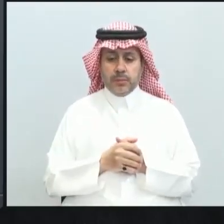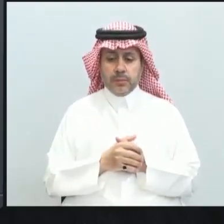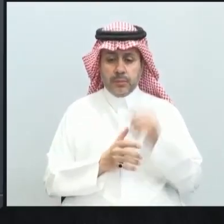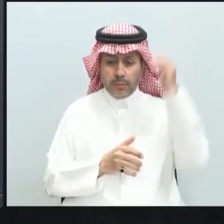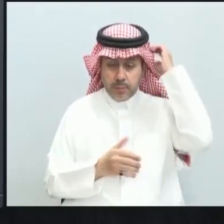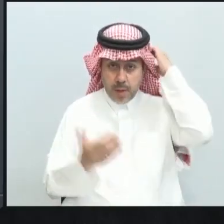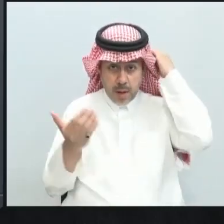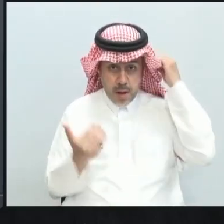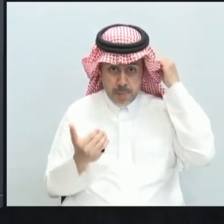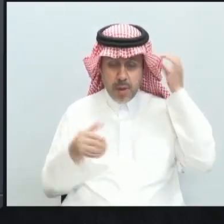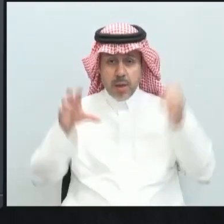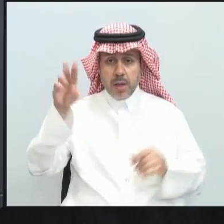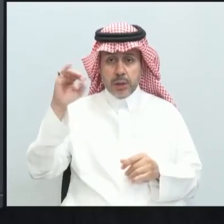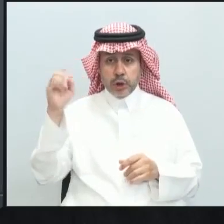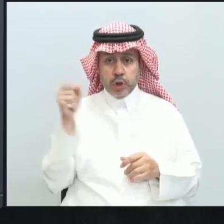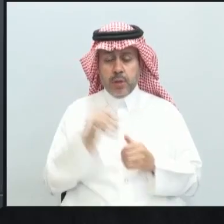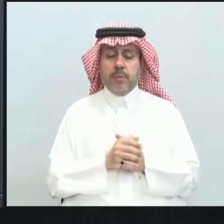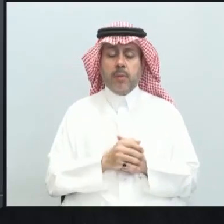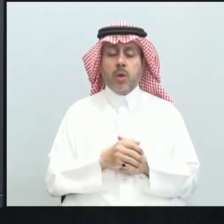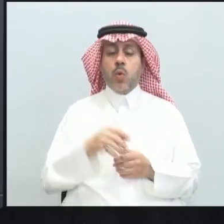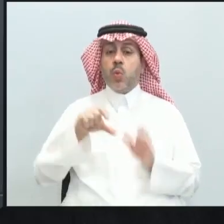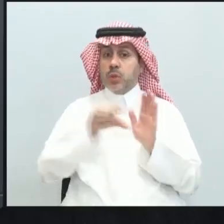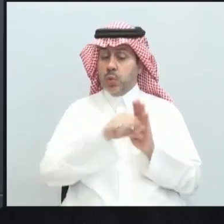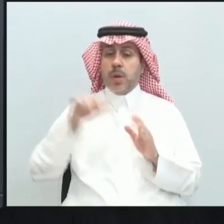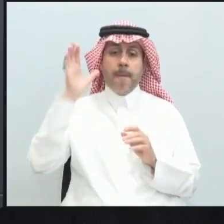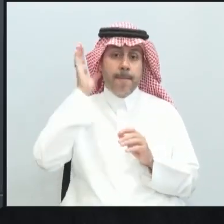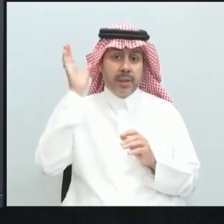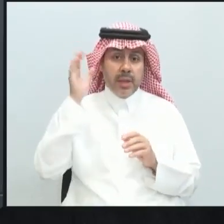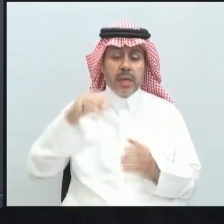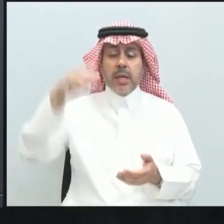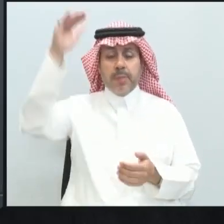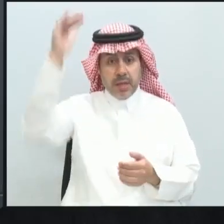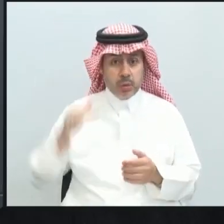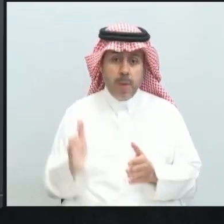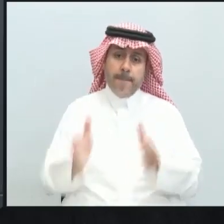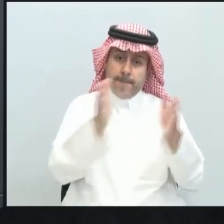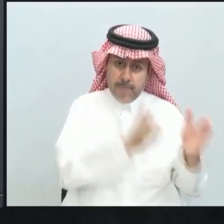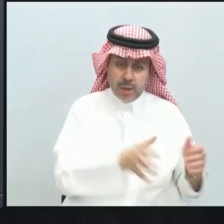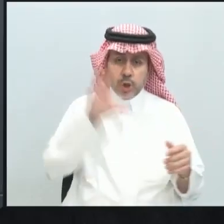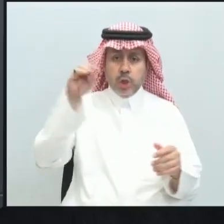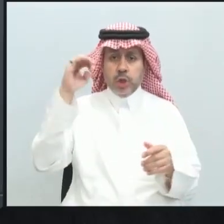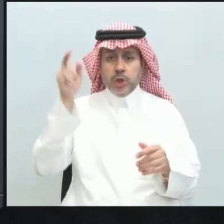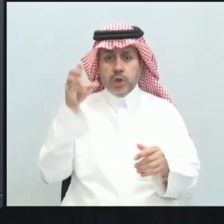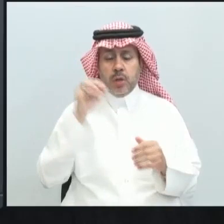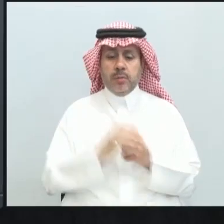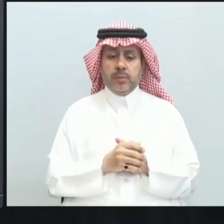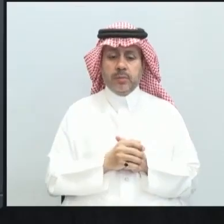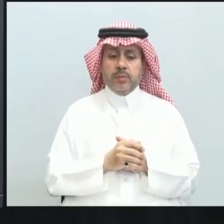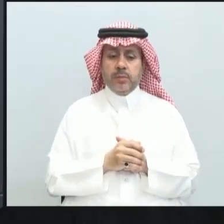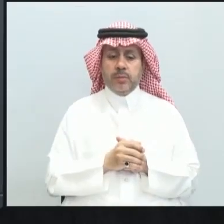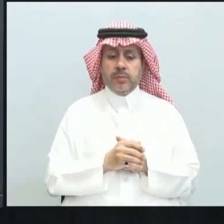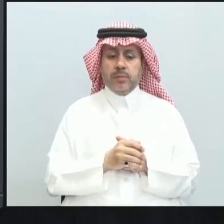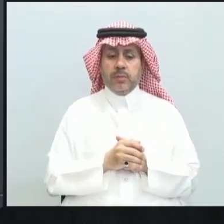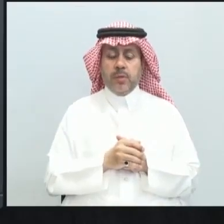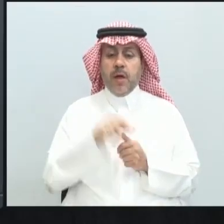قبل الهجره والمدنيه ما كان نزولها بعد الهجره اذا هذا ما يتعلق بهذه